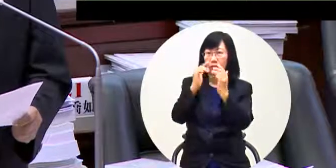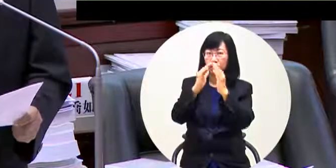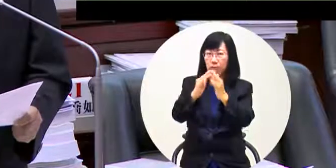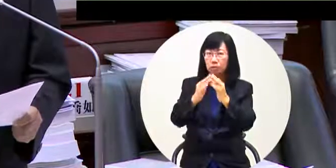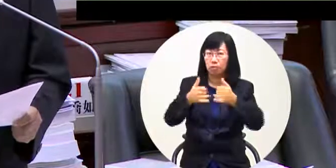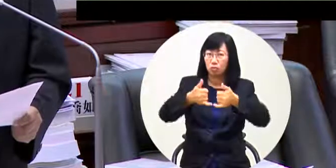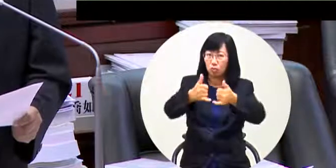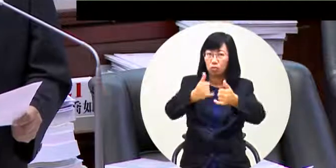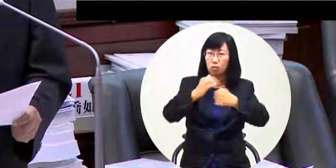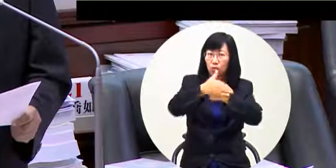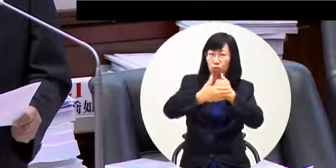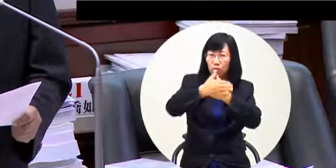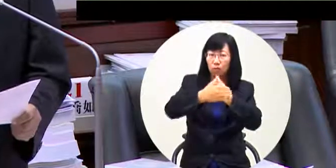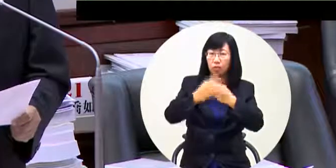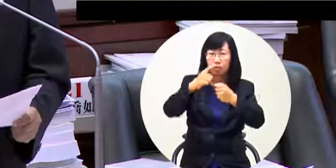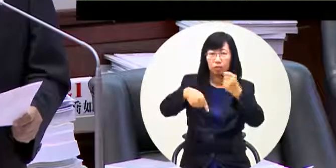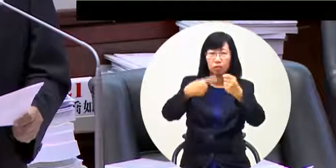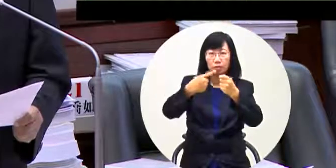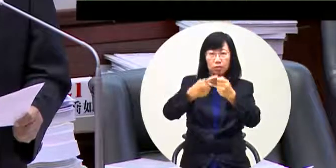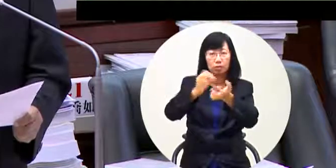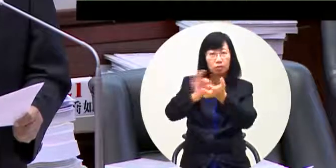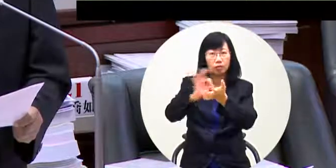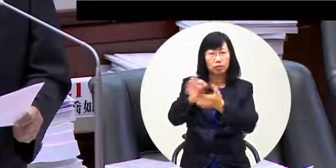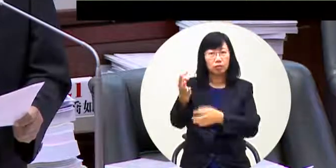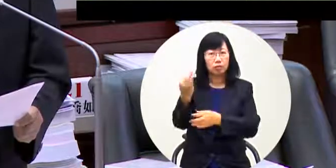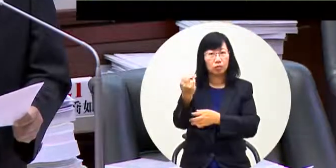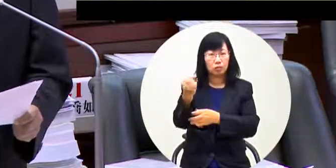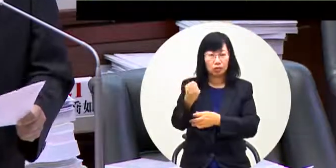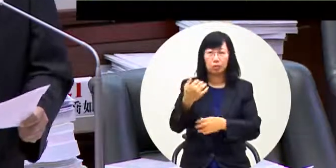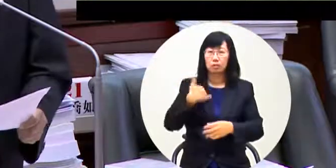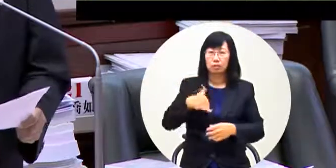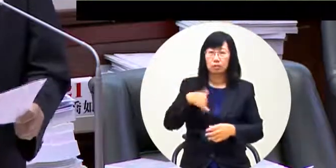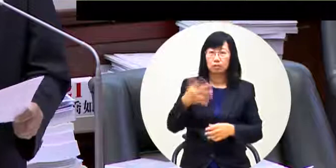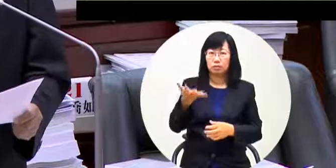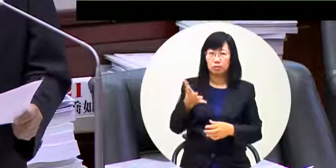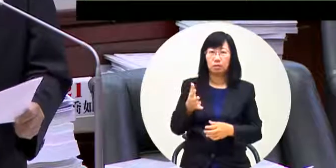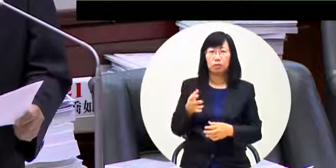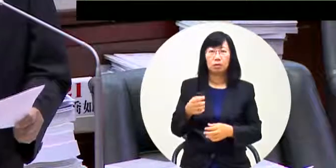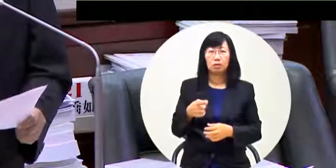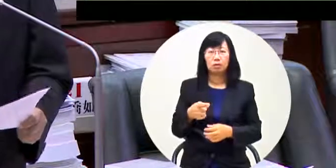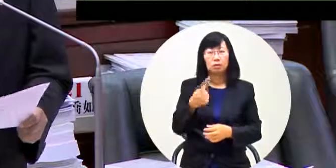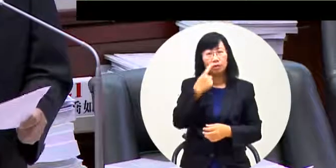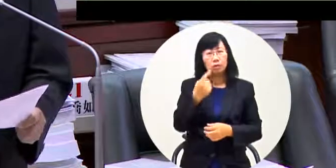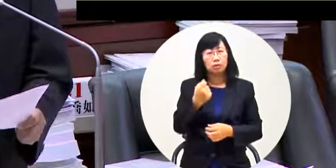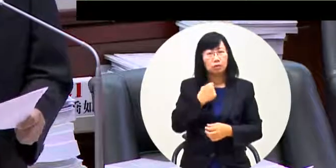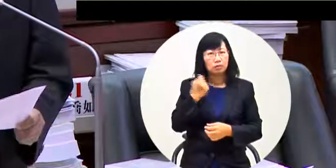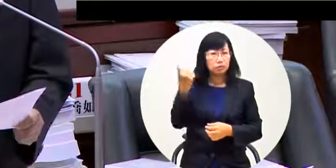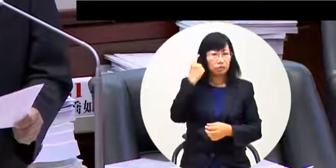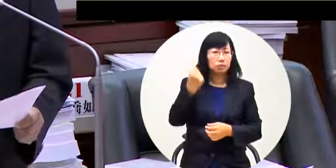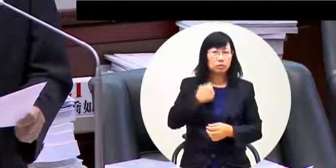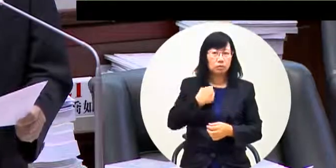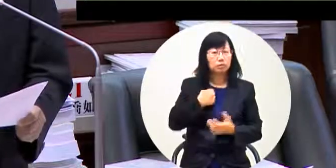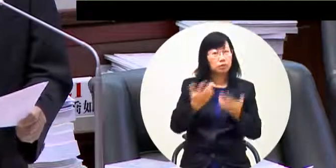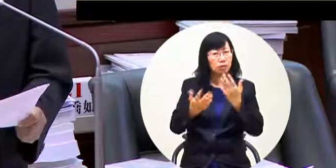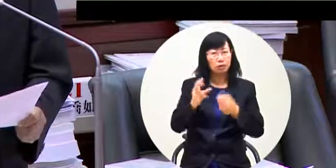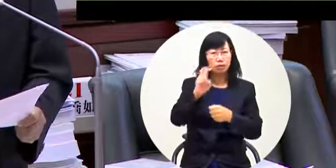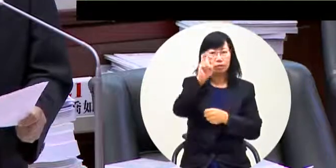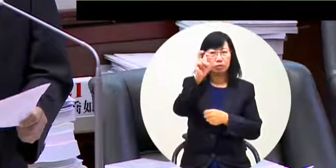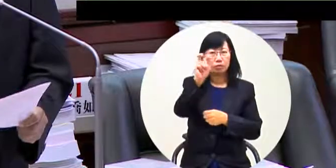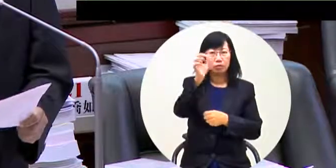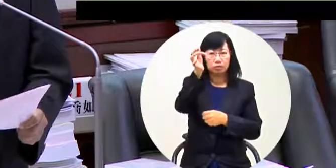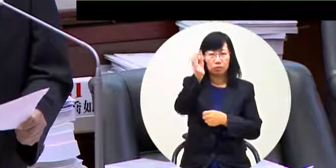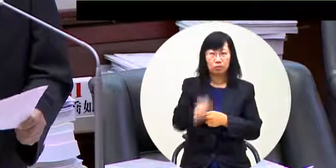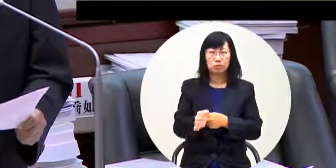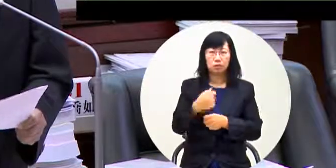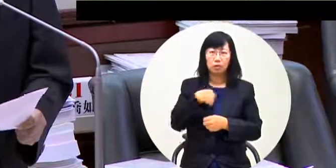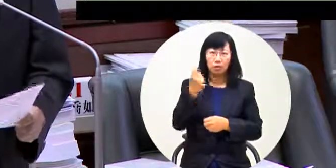你知无？ 目前我了解差不多有20亿。 20亿哦，我拢听咧，拢足欢喜起来。每一个里长